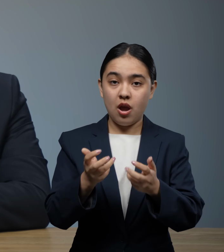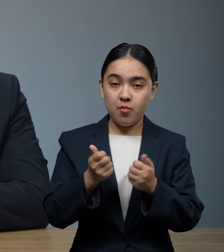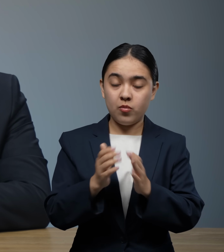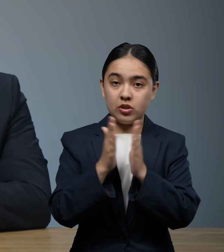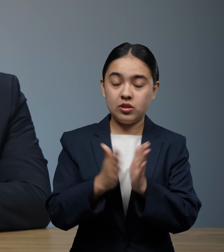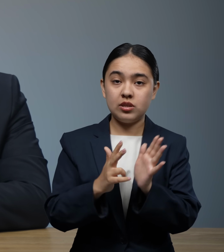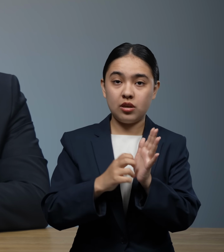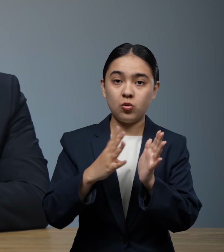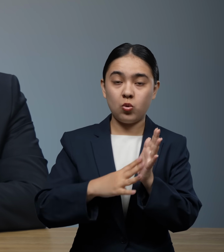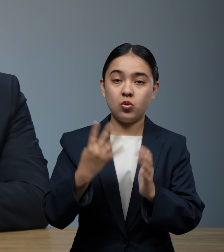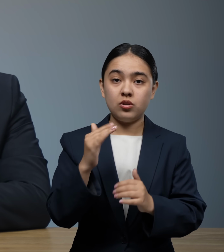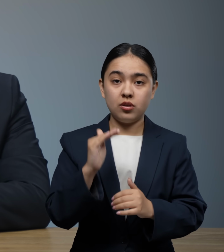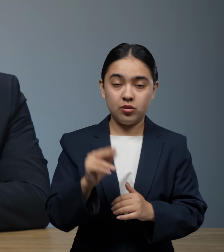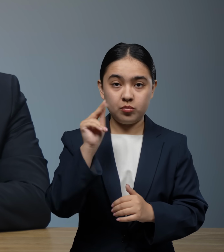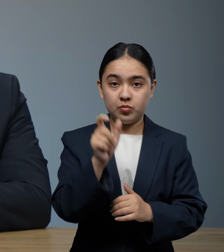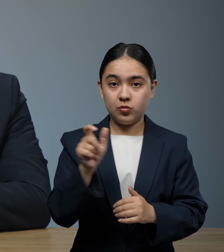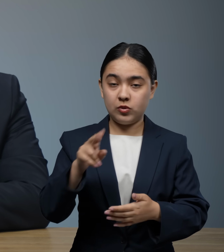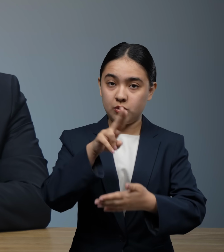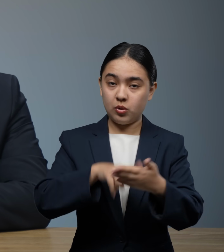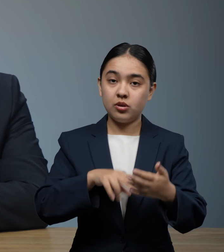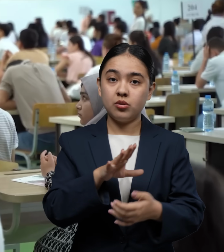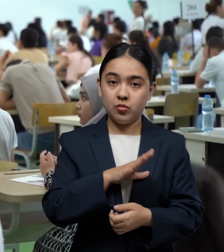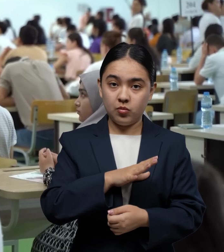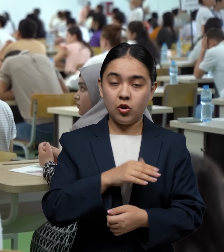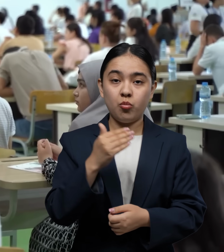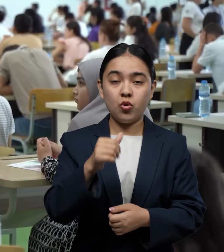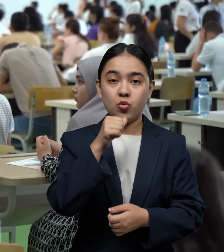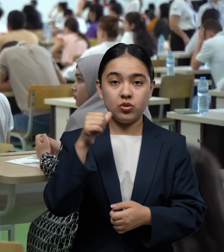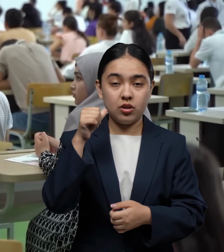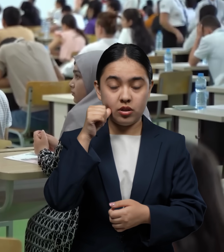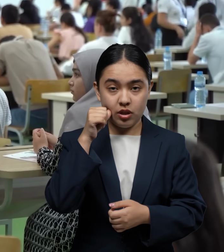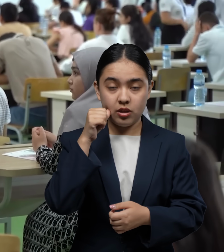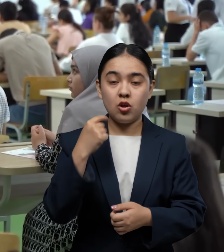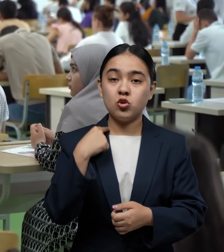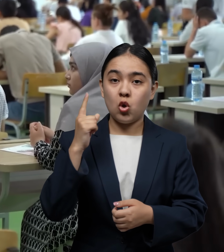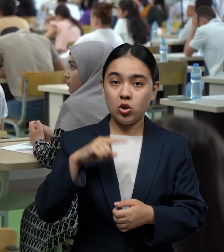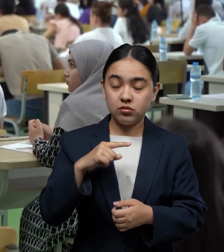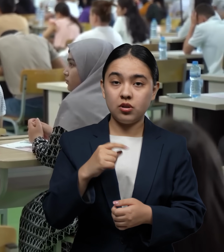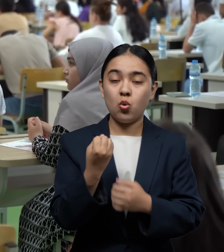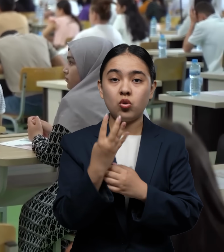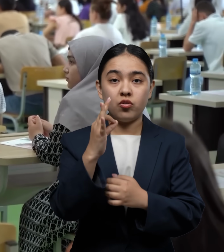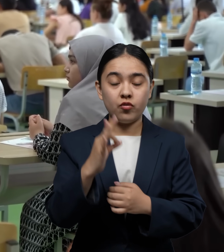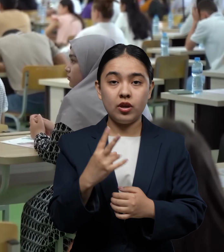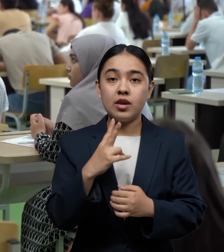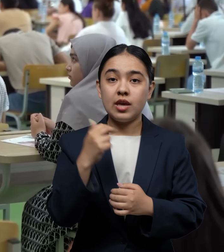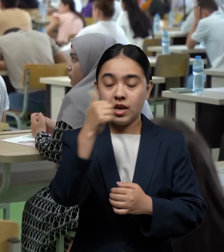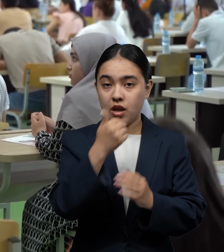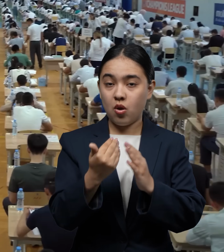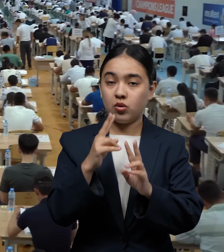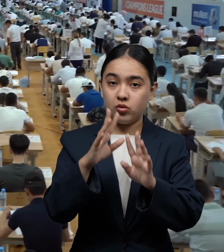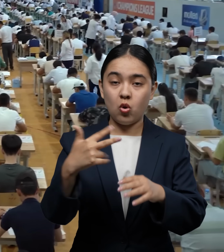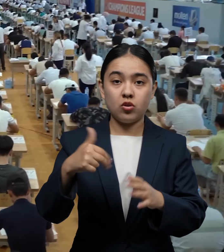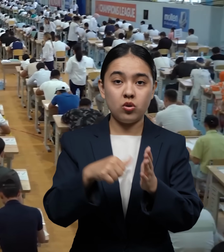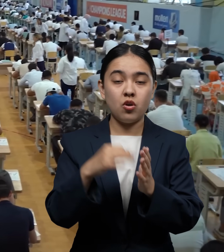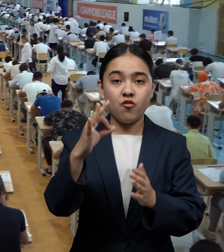uchun jami 894 ming abituriyent ro'yxatdan o'tdi. Bu o'tgan yilgi abituriyentlar sonidan 14%ga, 2 yil oldingi ko'rsatkichdan